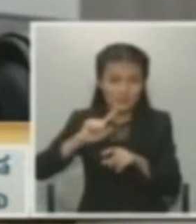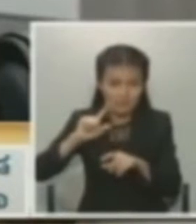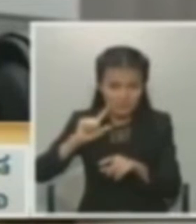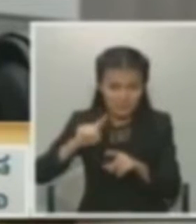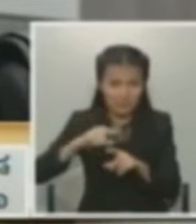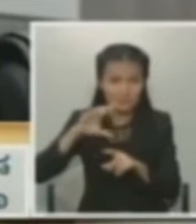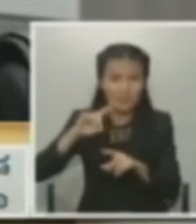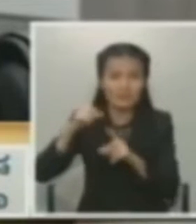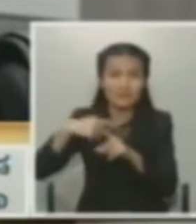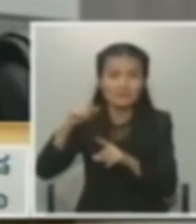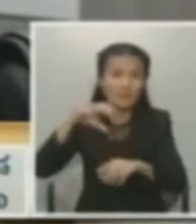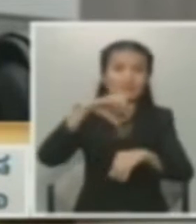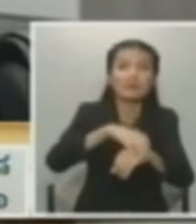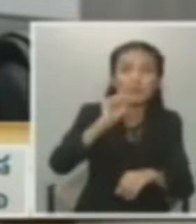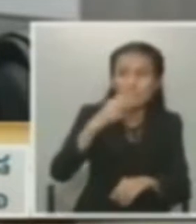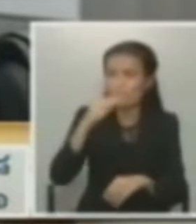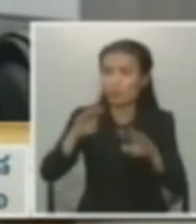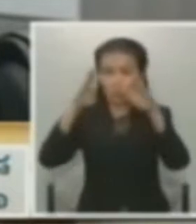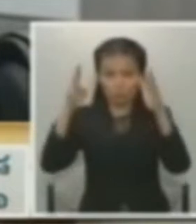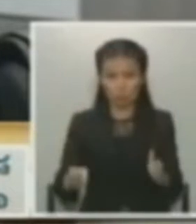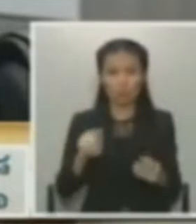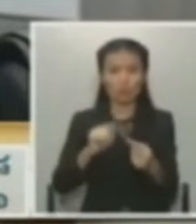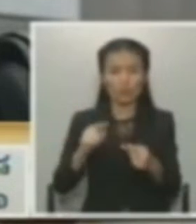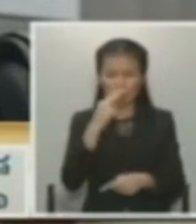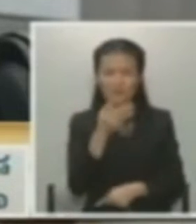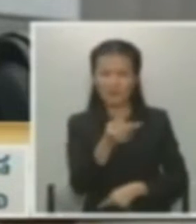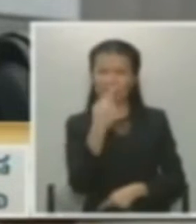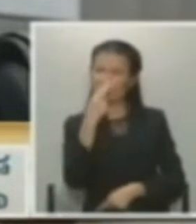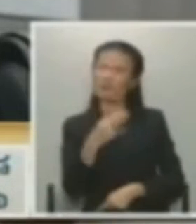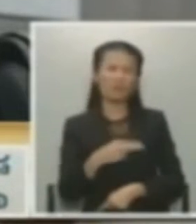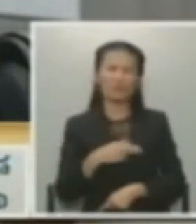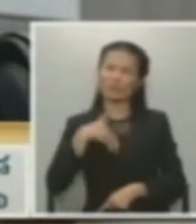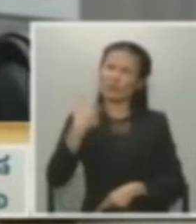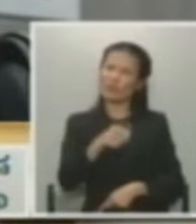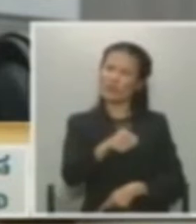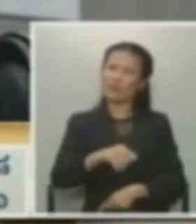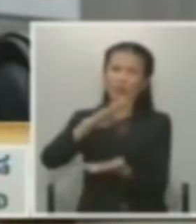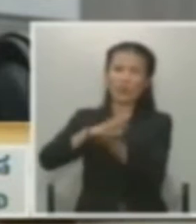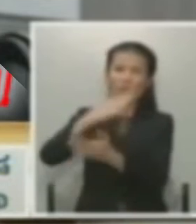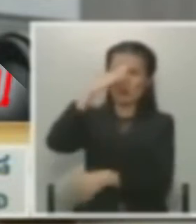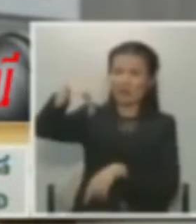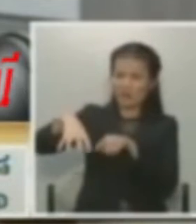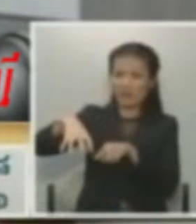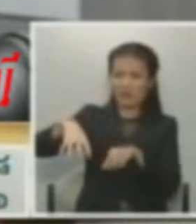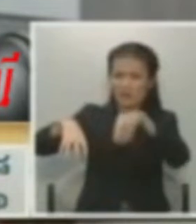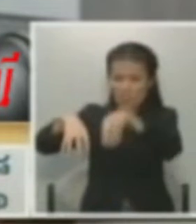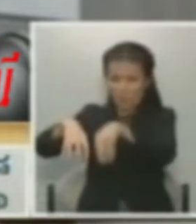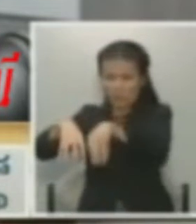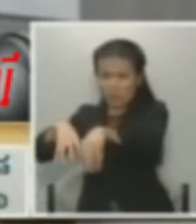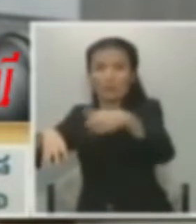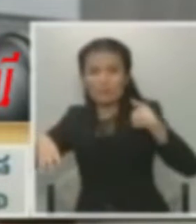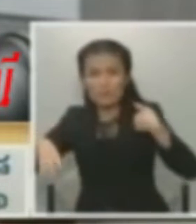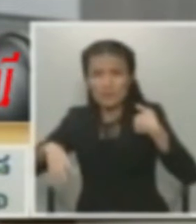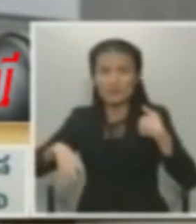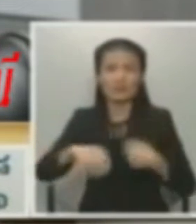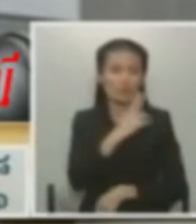ตู้สล็อตอย่างภาพที่ท่านประธานเห็นนี่แหละครับมันน่าเกลียดอยู่หน้าโรงเรียนอยู่หน้าโรงพยาบาลอยู่หลายอำเภอท่